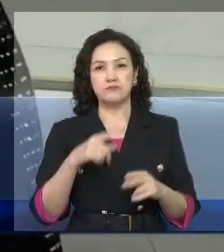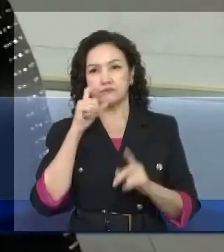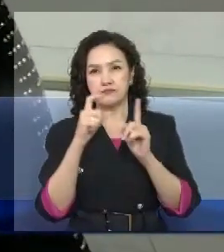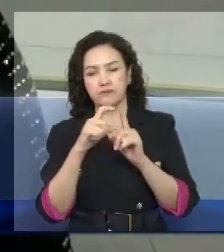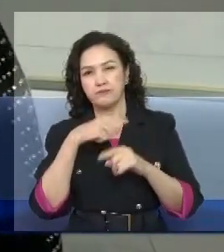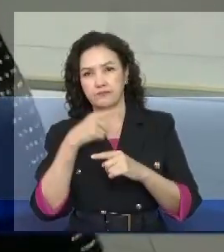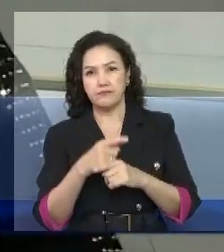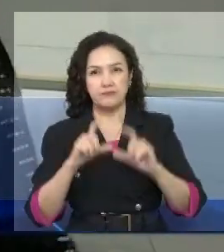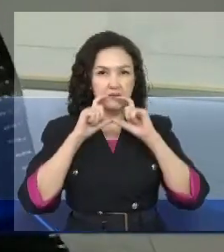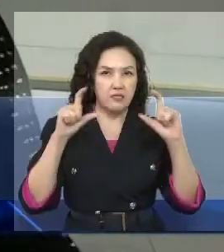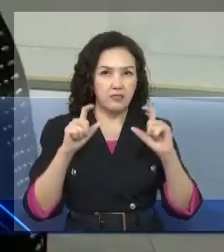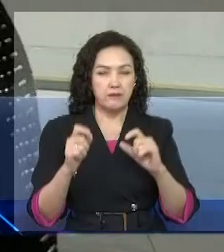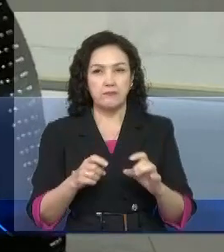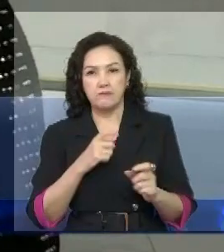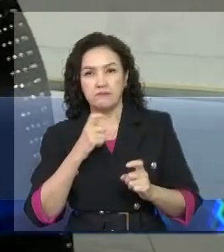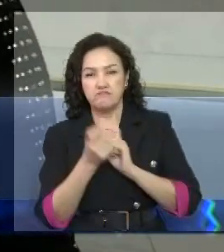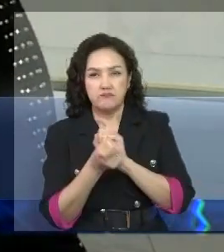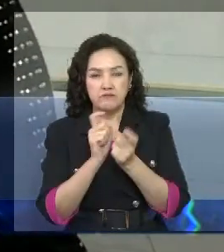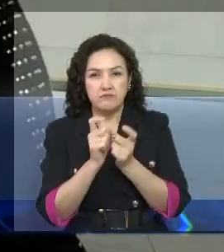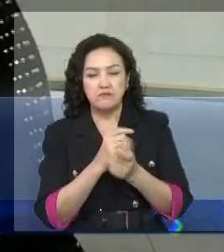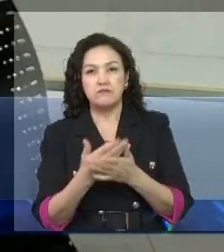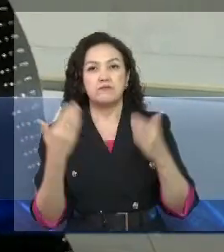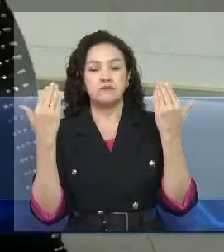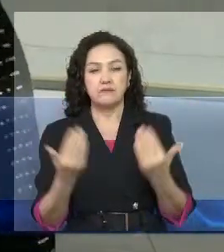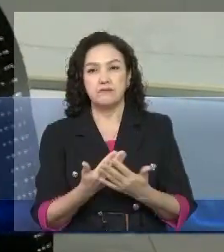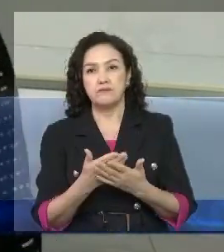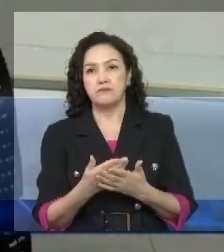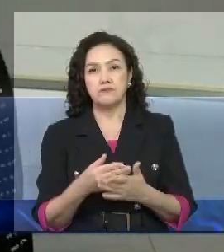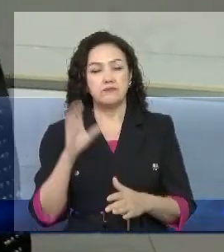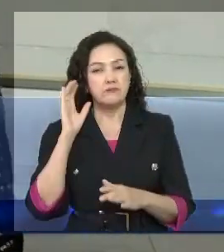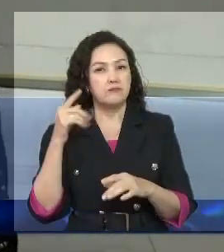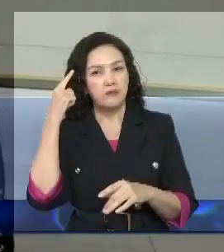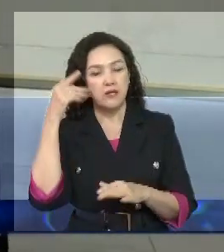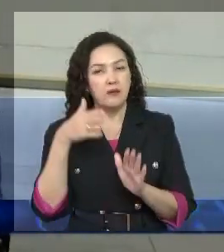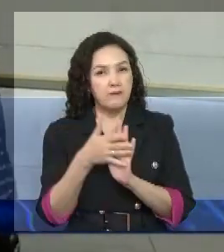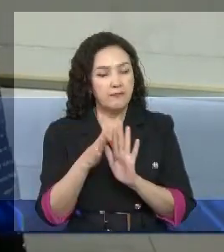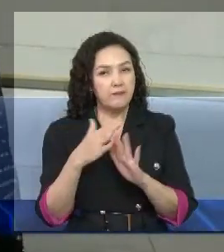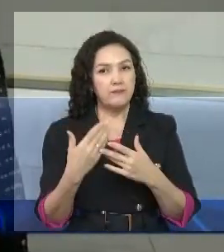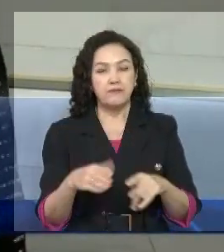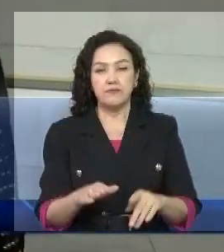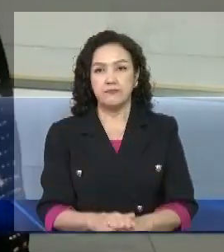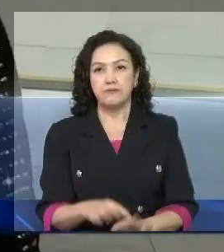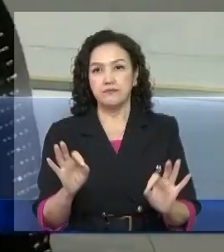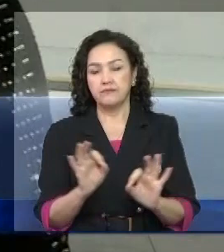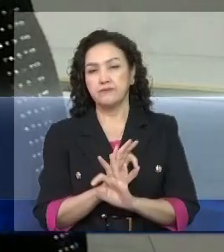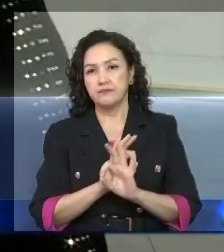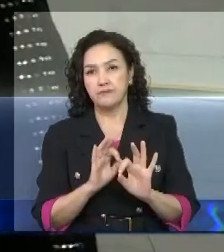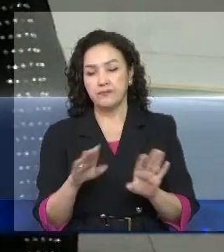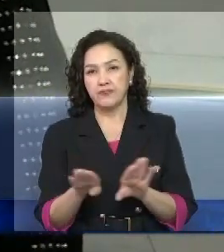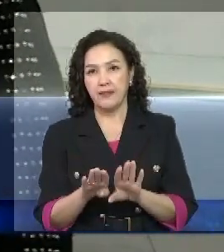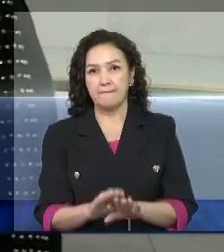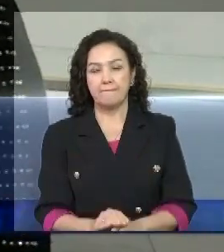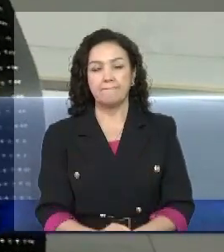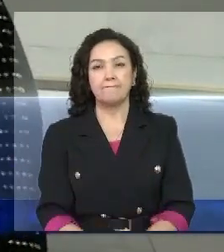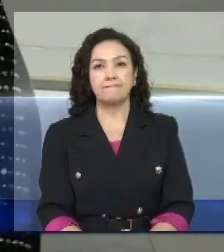я могу сказать ему какую-то гадость, а сейчас я себе уже, я очищаю свое сознание от негативных, токсичных мыслей. Как-то вот